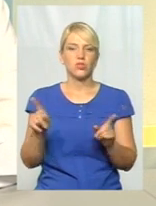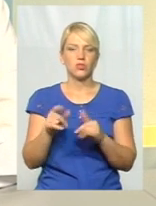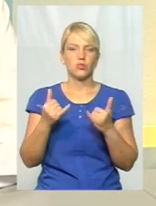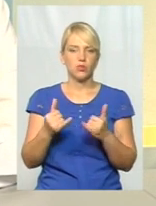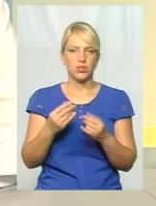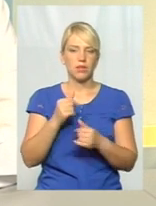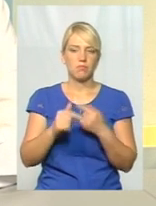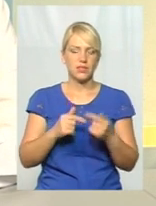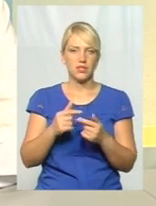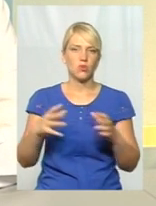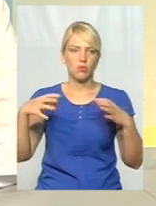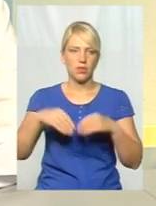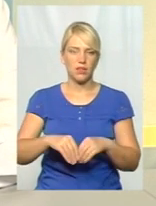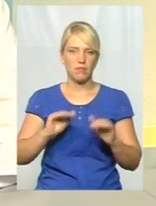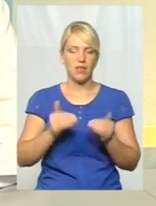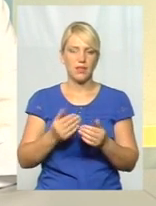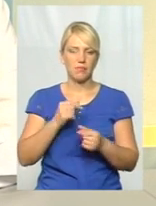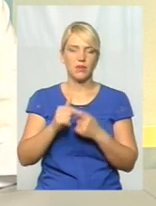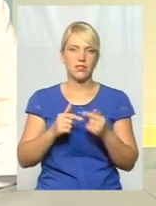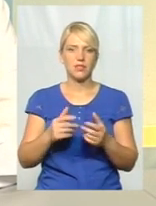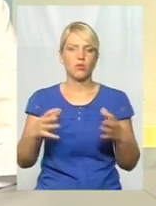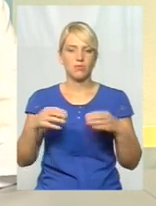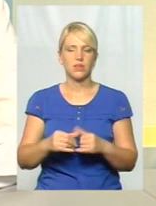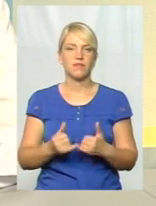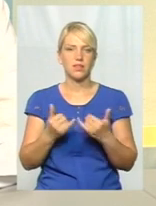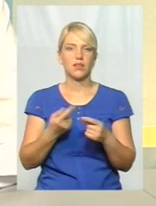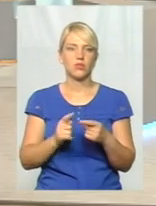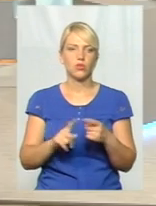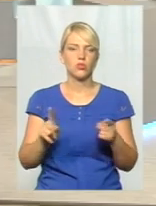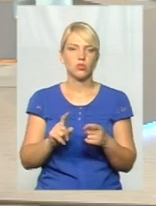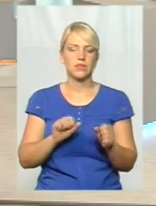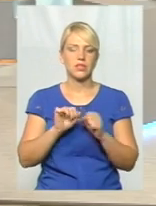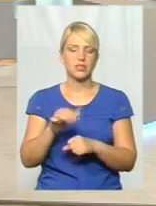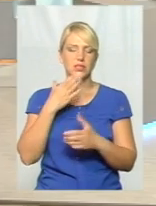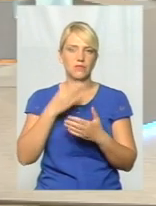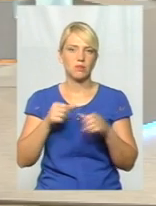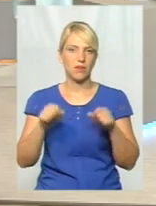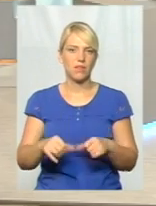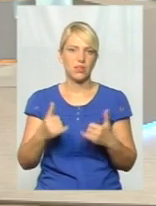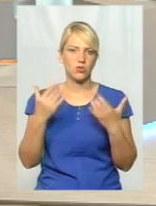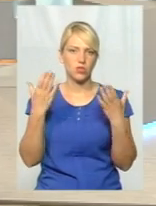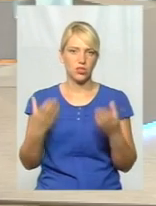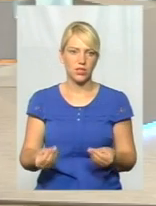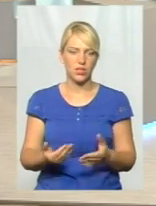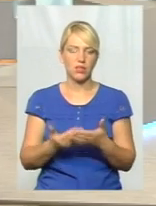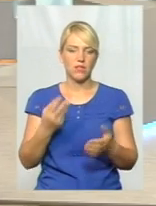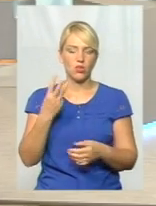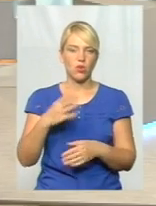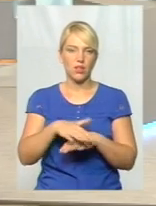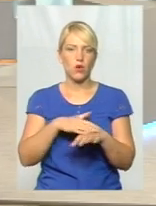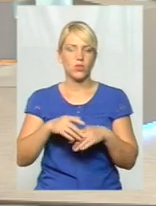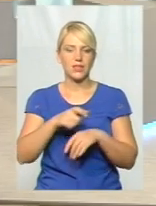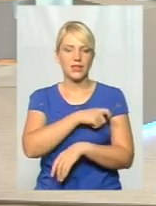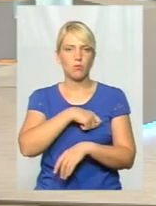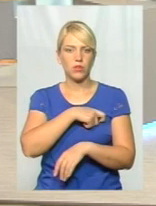бізнес об'єднався, в першу чергу малий бізнес об'єднався для того, щоб все-таки захистити свої права. На сьогоднішній день від трьох народних депутатів